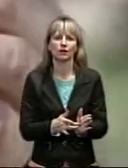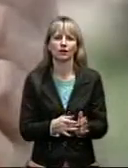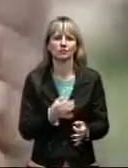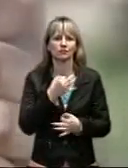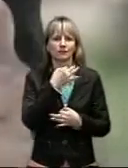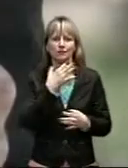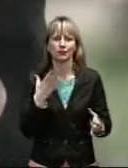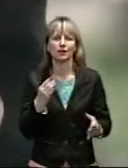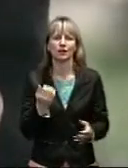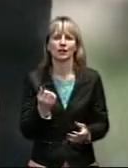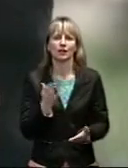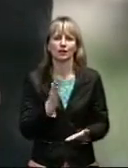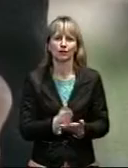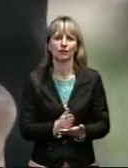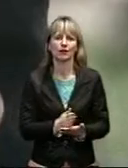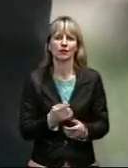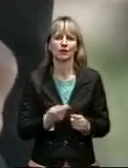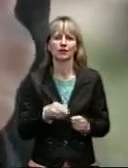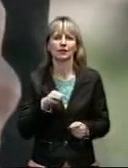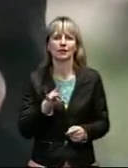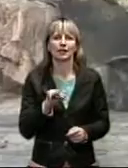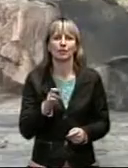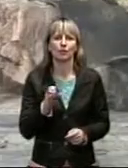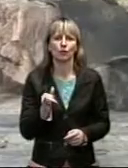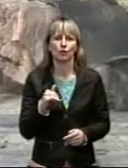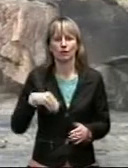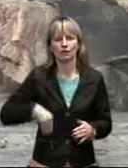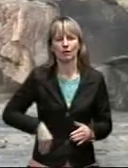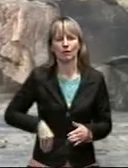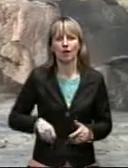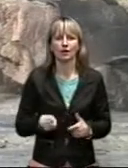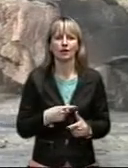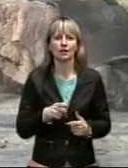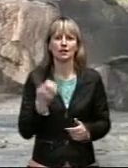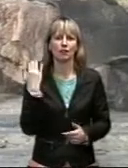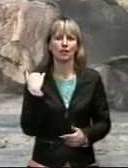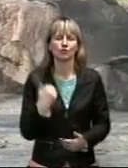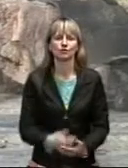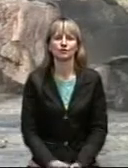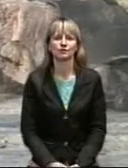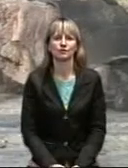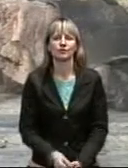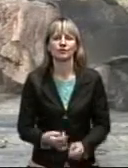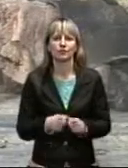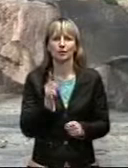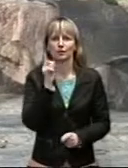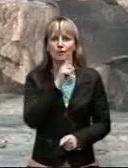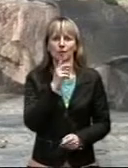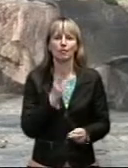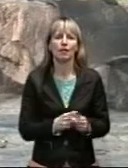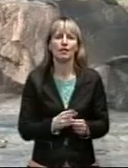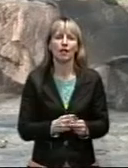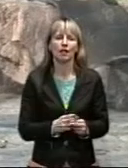будь-де, тобто тримати цю дримбу біля себе у кишені або за поясом. Це такий невеличкий